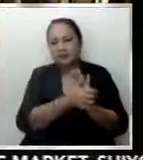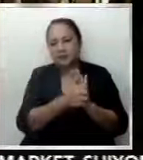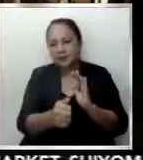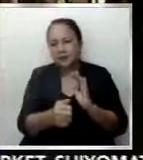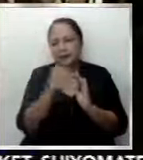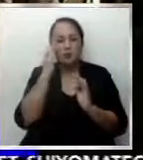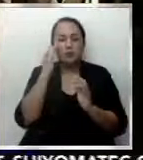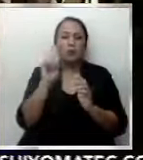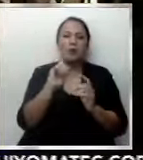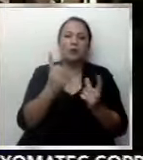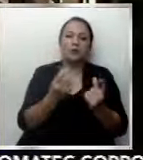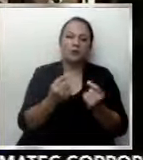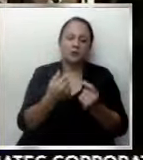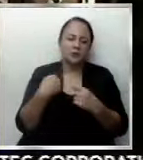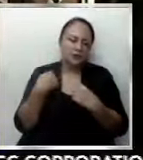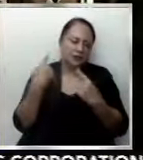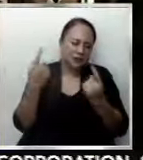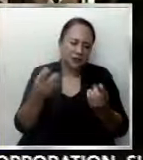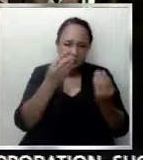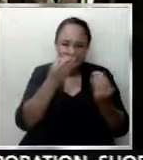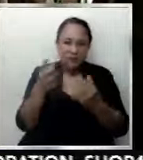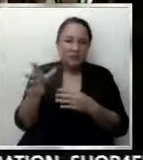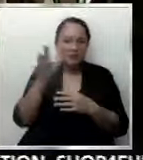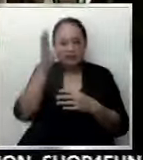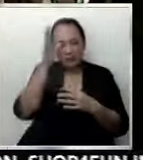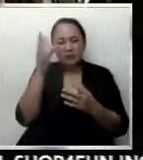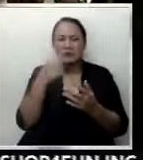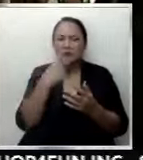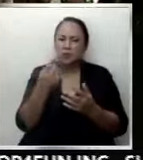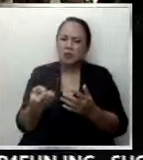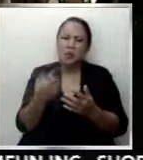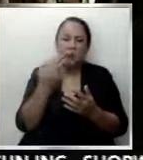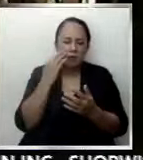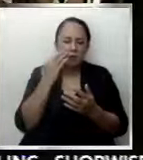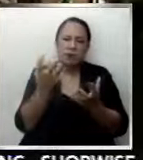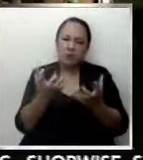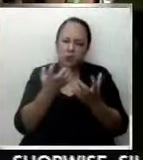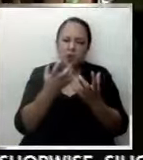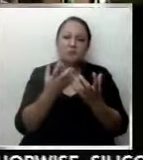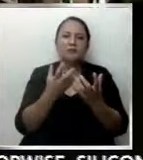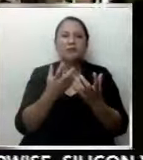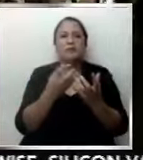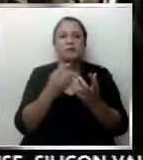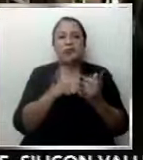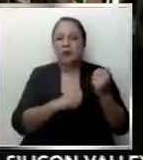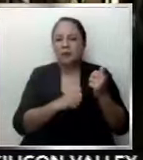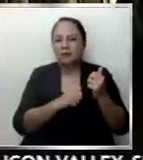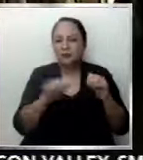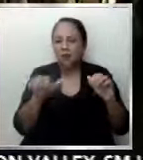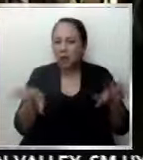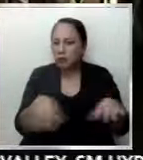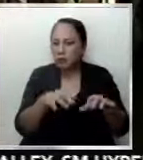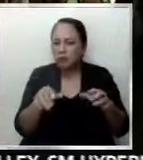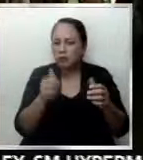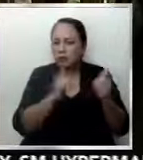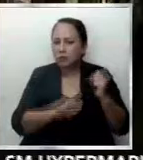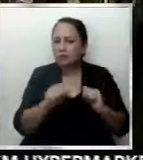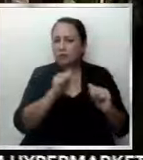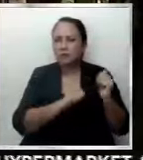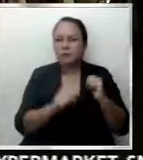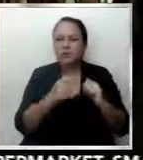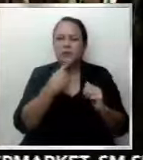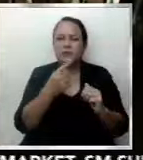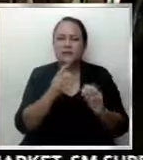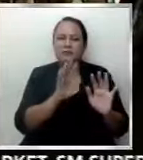pa man, sinasabi ko na talaga kay Tatay Ipe, sabi ko, Tay, gusto ko po talagang gumawa ng action. Pero sabi niya sa akin ng mga panahon, nako anak, wala